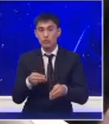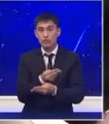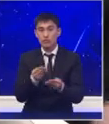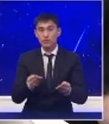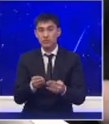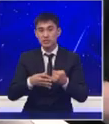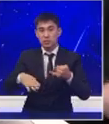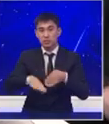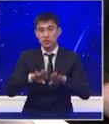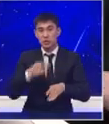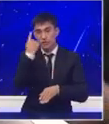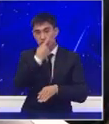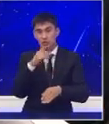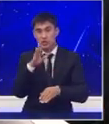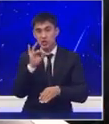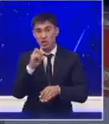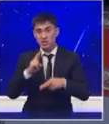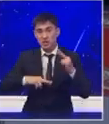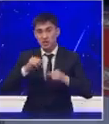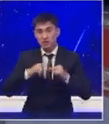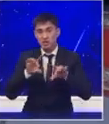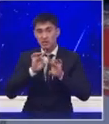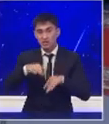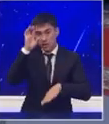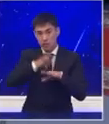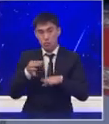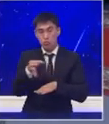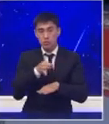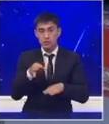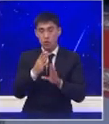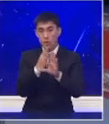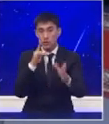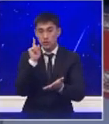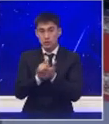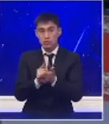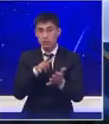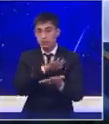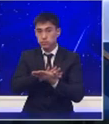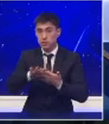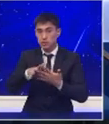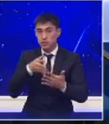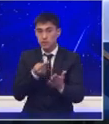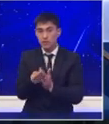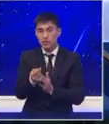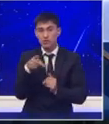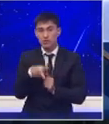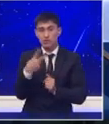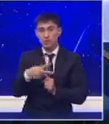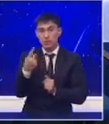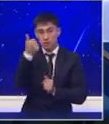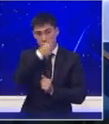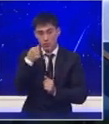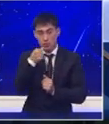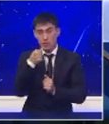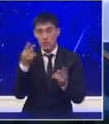земельные участки под индивидуальное жилищное строительство, рассказал аким области. Очередь должна быть прозрачной, и выделить в 2023